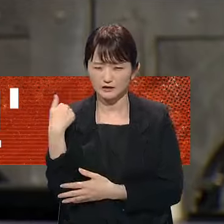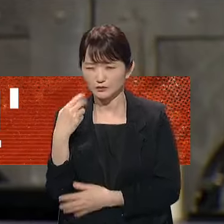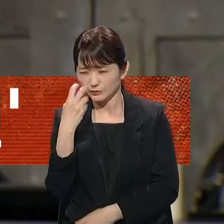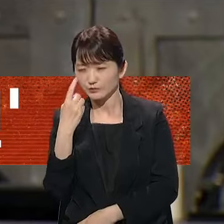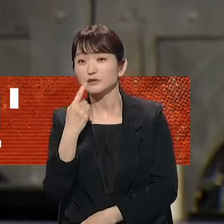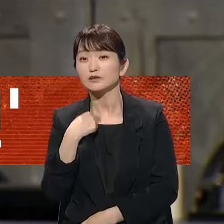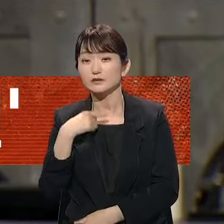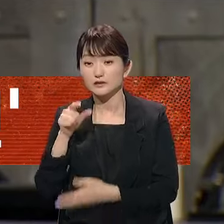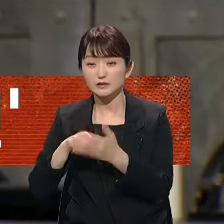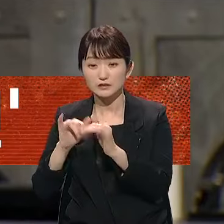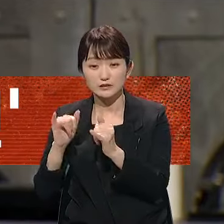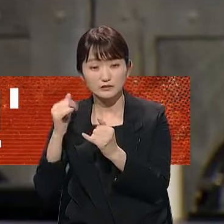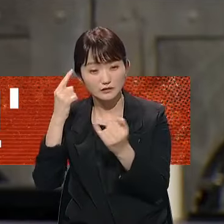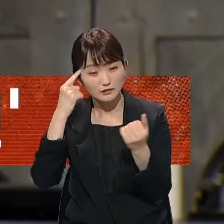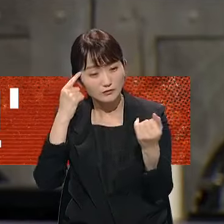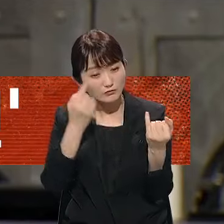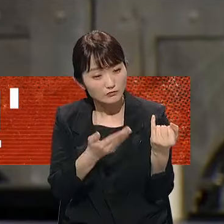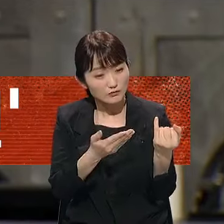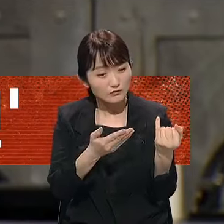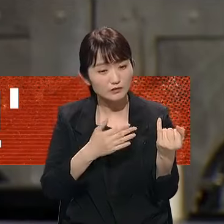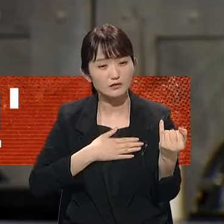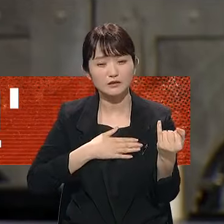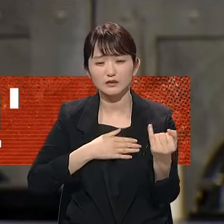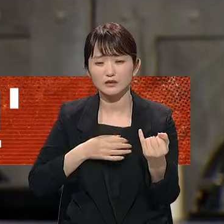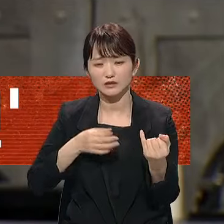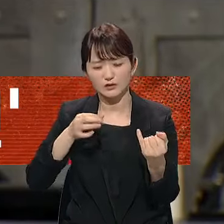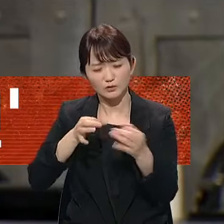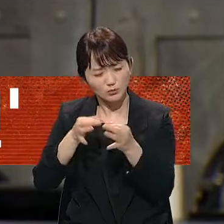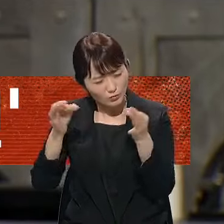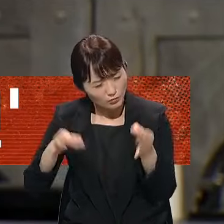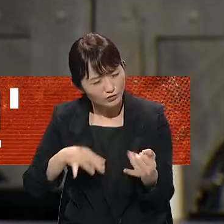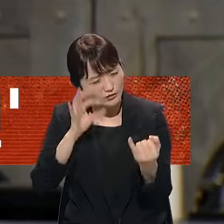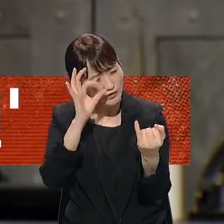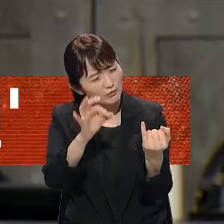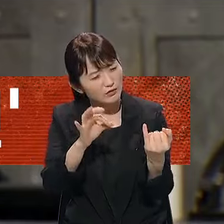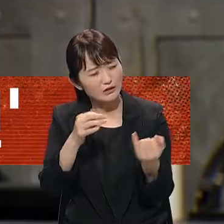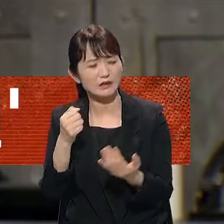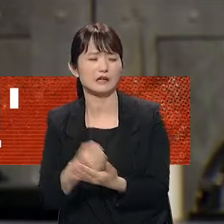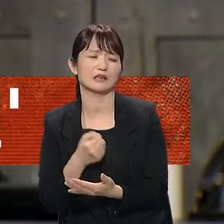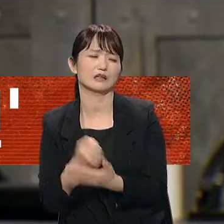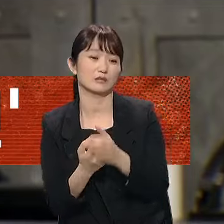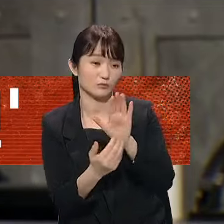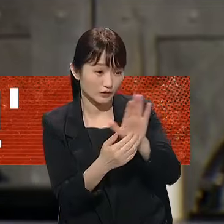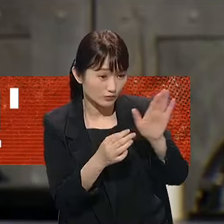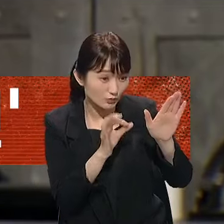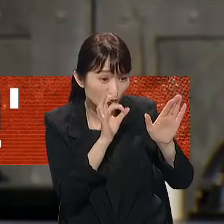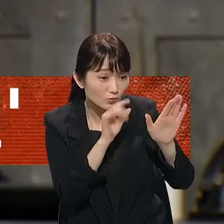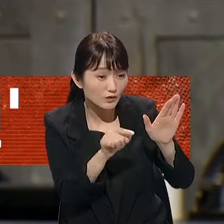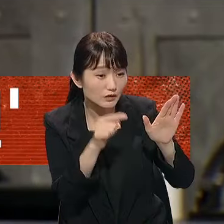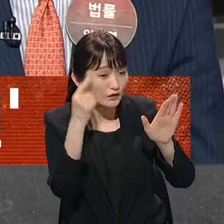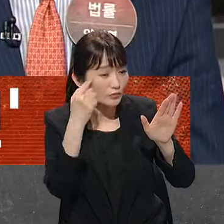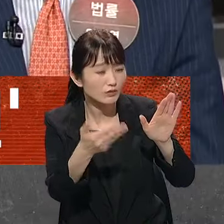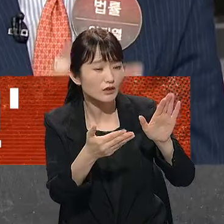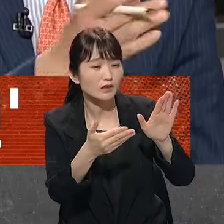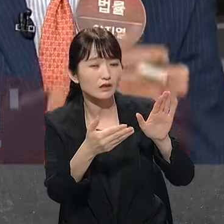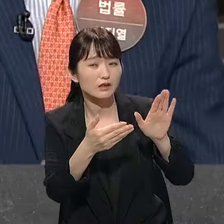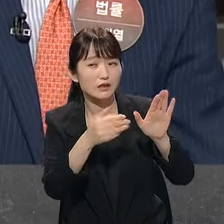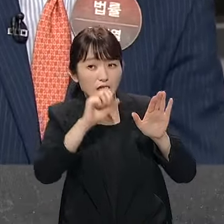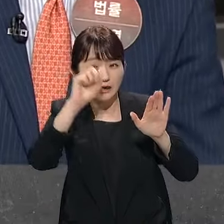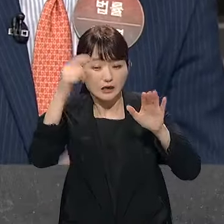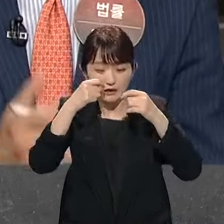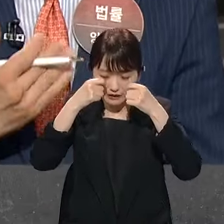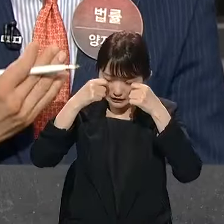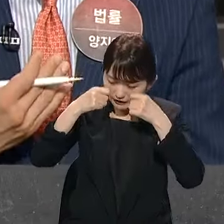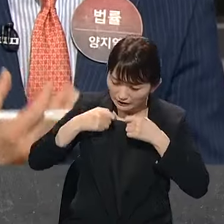질문을 한 거예요 오랫동안 봐는데 내가 안타까워서 물어본다 그거 막을 수 없었냐고 하니까 거기서 눈물이 왈칵 켜진 겁니다 지금 들으신